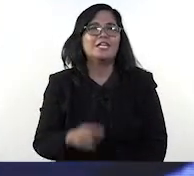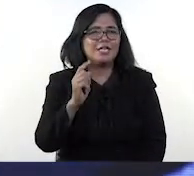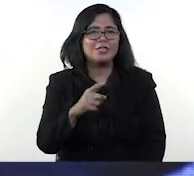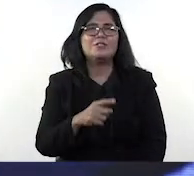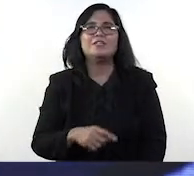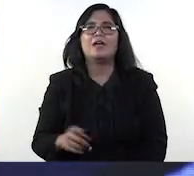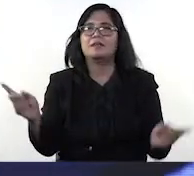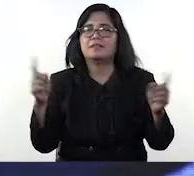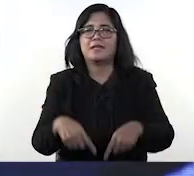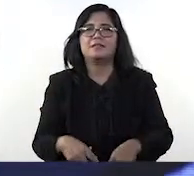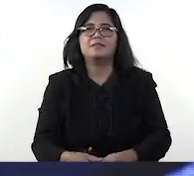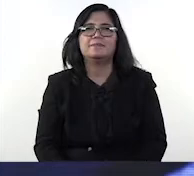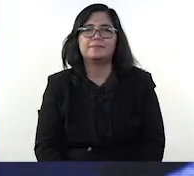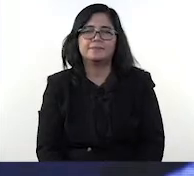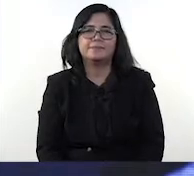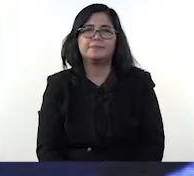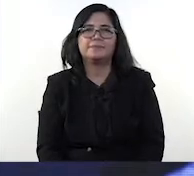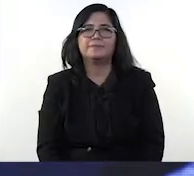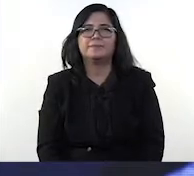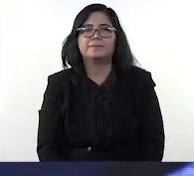itu dia terjadi